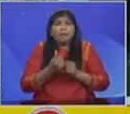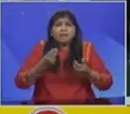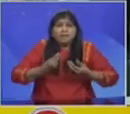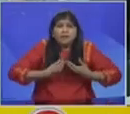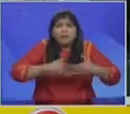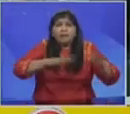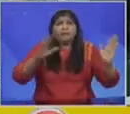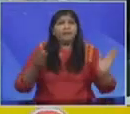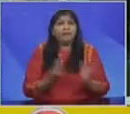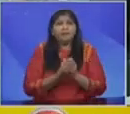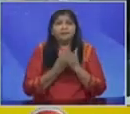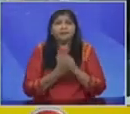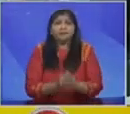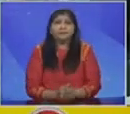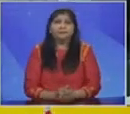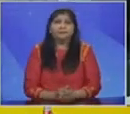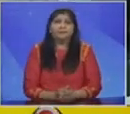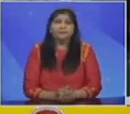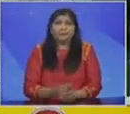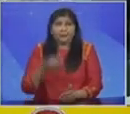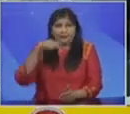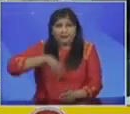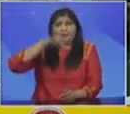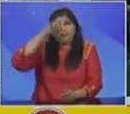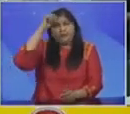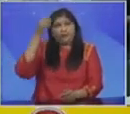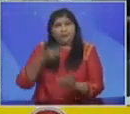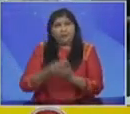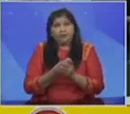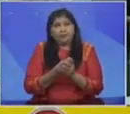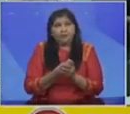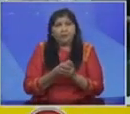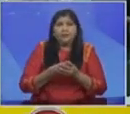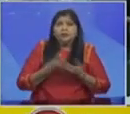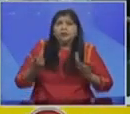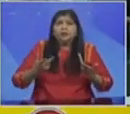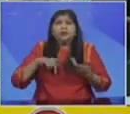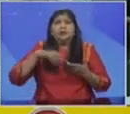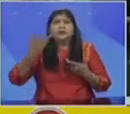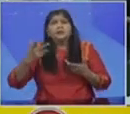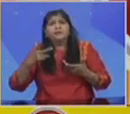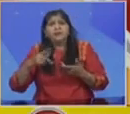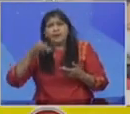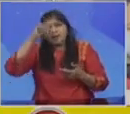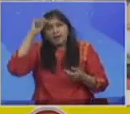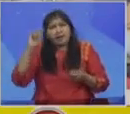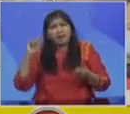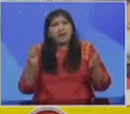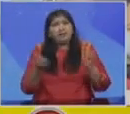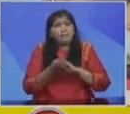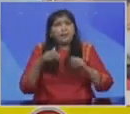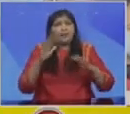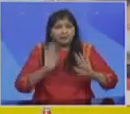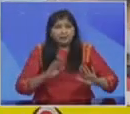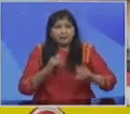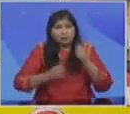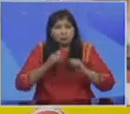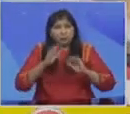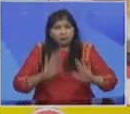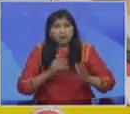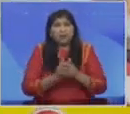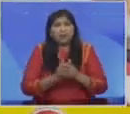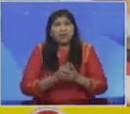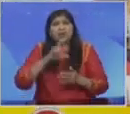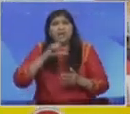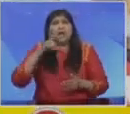से होता है। हमारे यहाँ भी बहुत से भारतीय खेल हैं, लेकिन उनमें